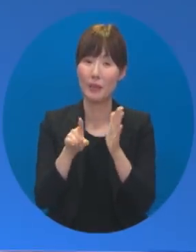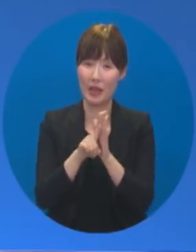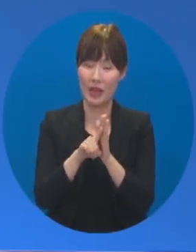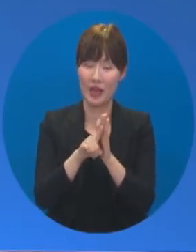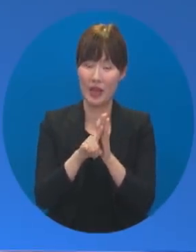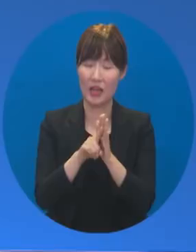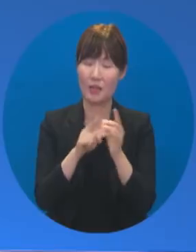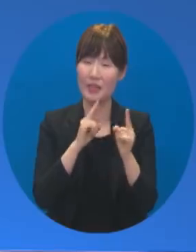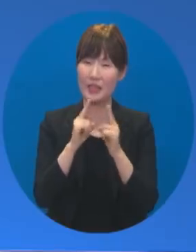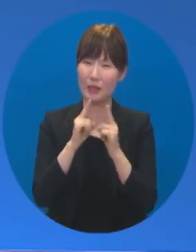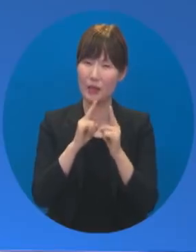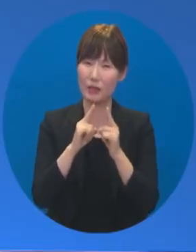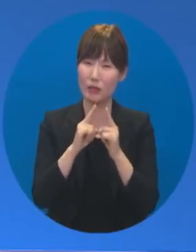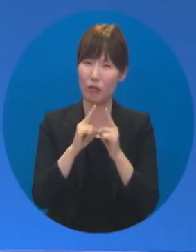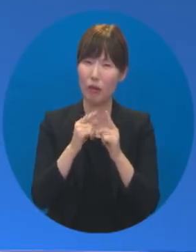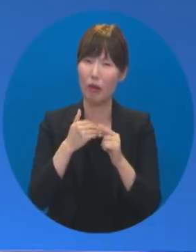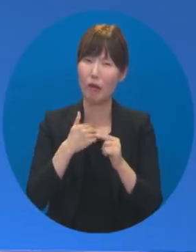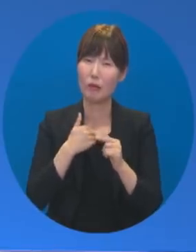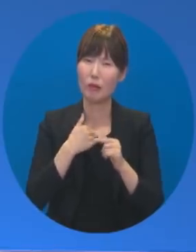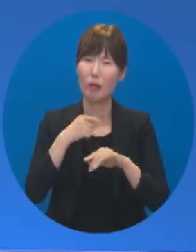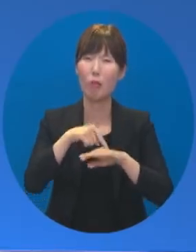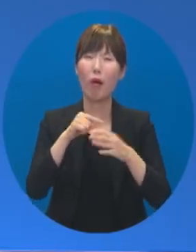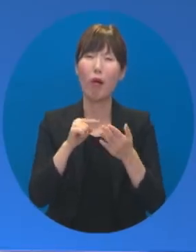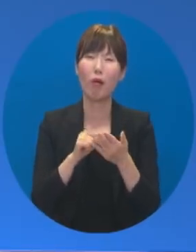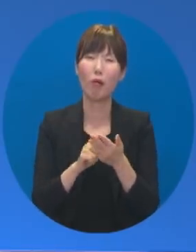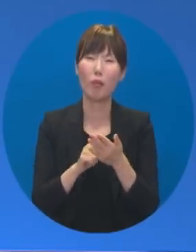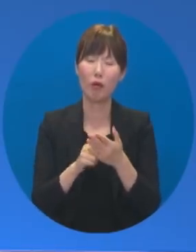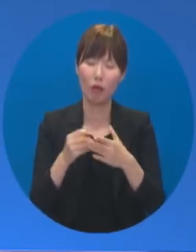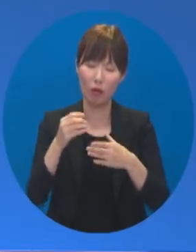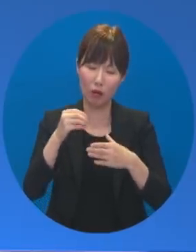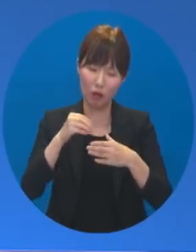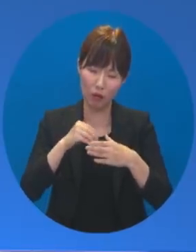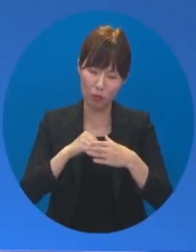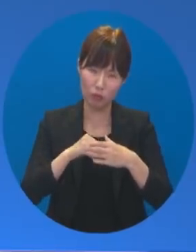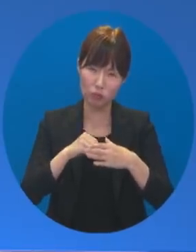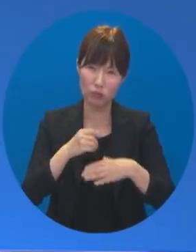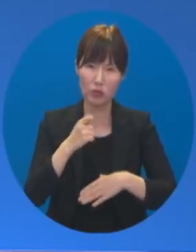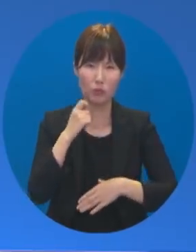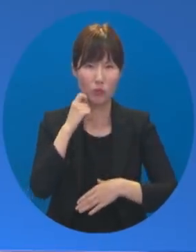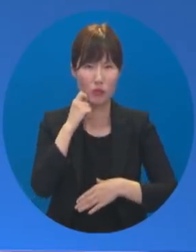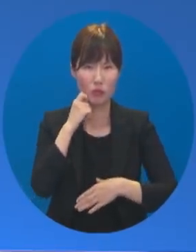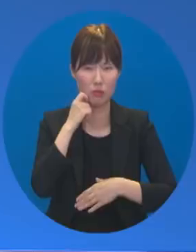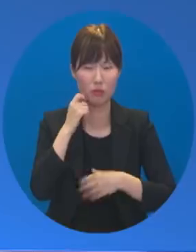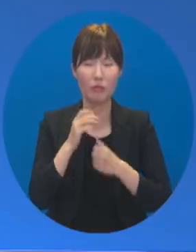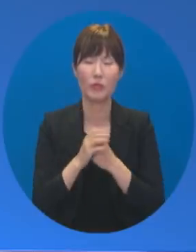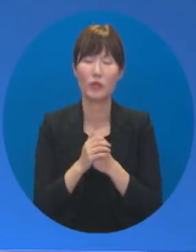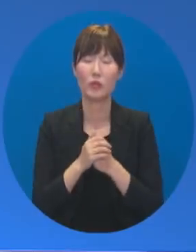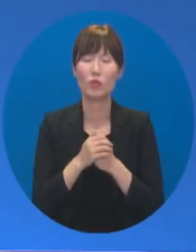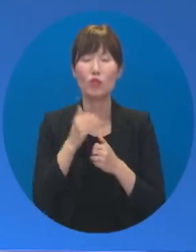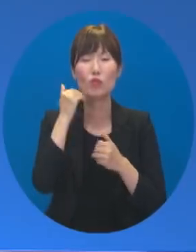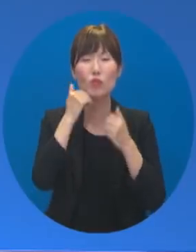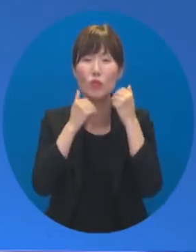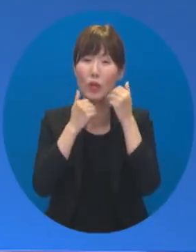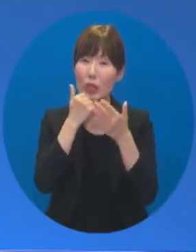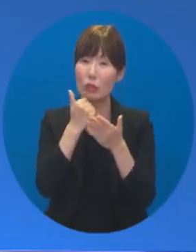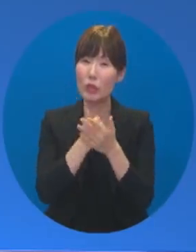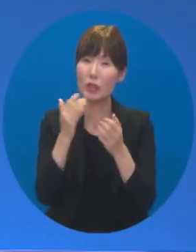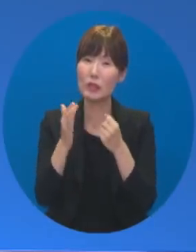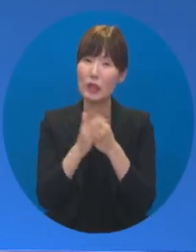않았습니다. 2절에서 계속 머물러 있던 거죠. 왜 그럴까? 왜? 누구의 죄 때문일까?